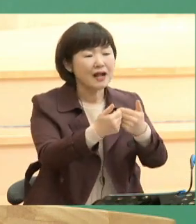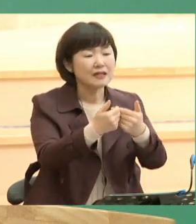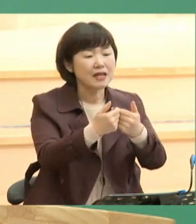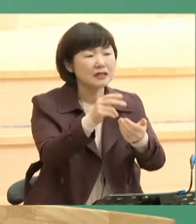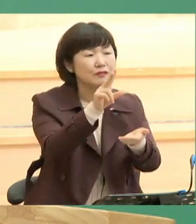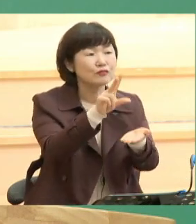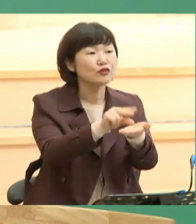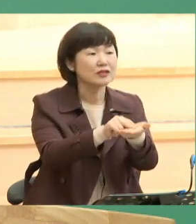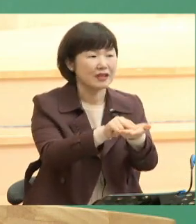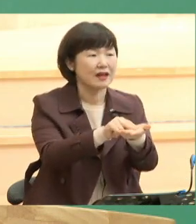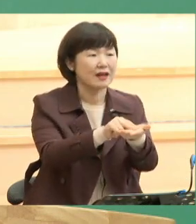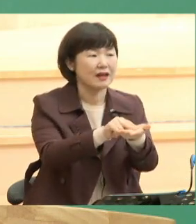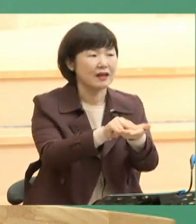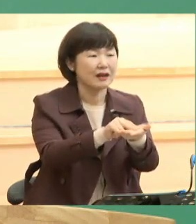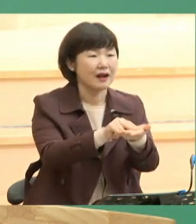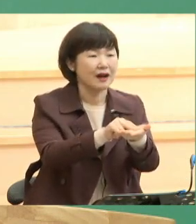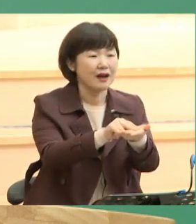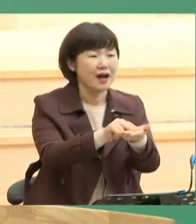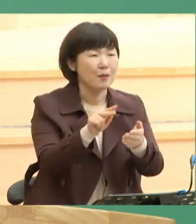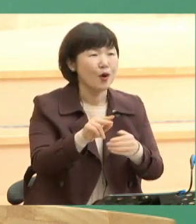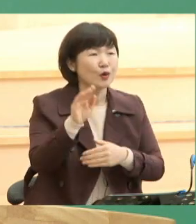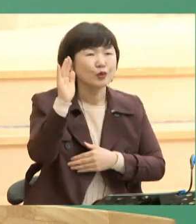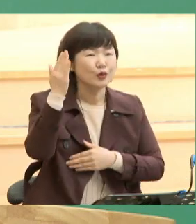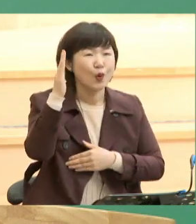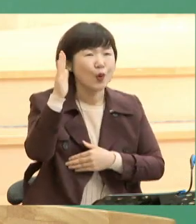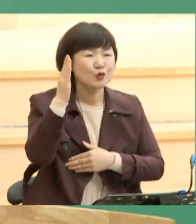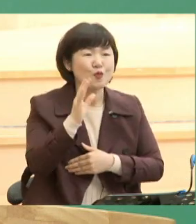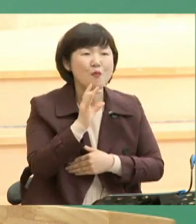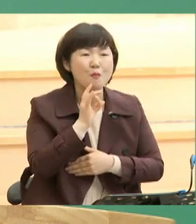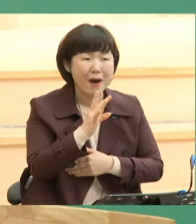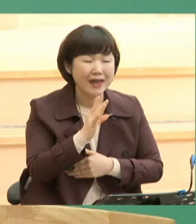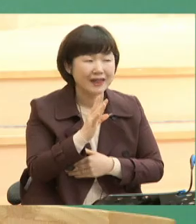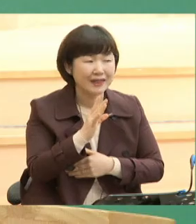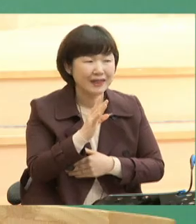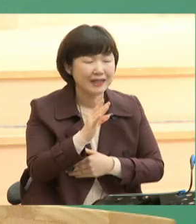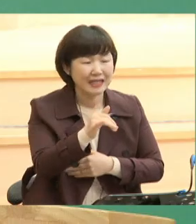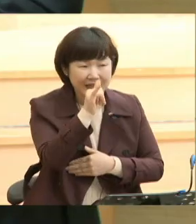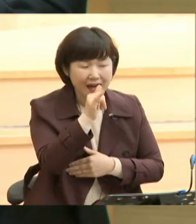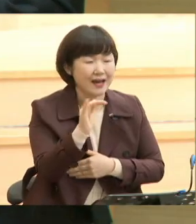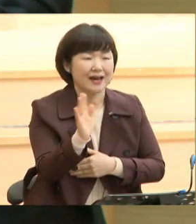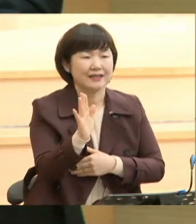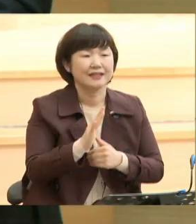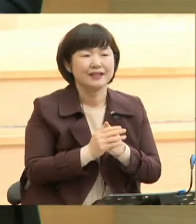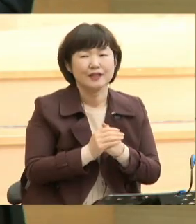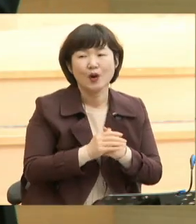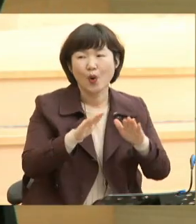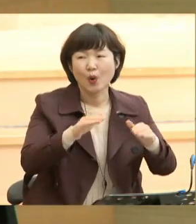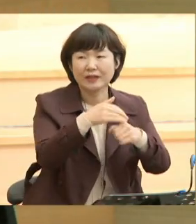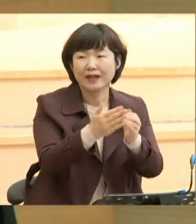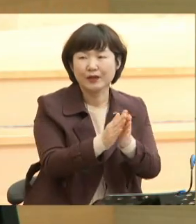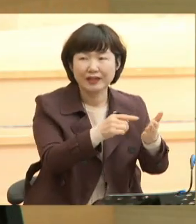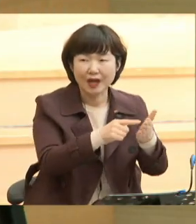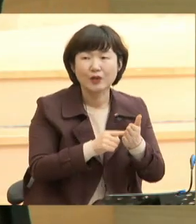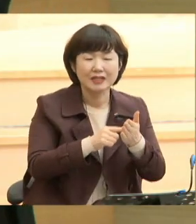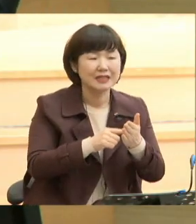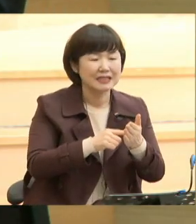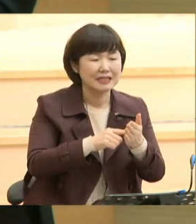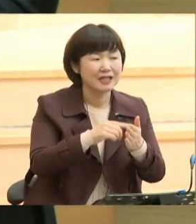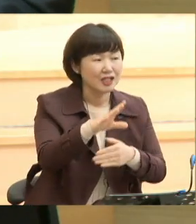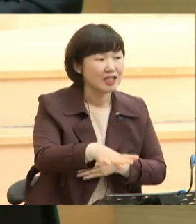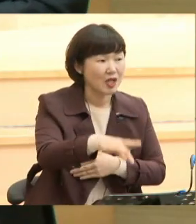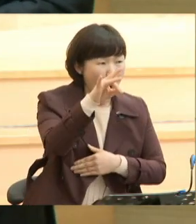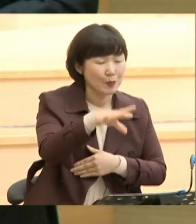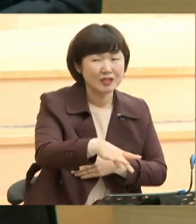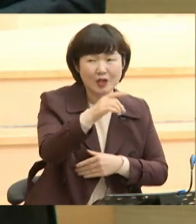말이에요 비단 근래 만의 문제가 아니었다는 게 중에 오늘 본문을 읽어 볼까요 자 초대교회 또 마찬가지인데 일단